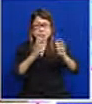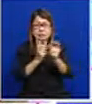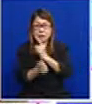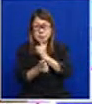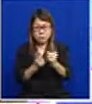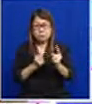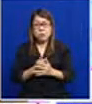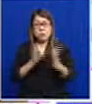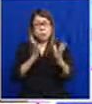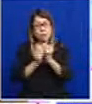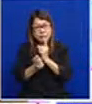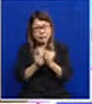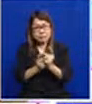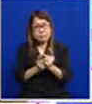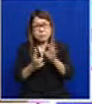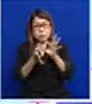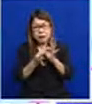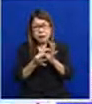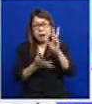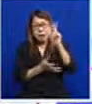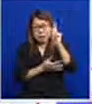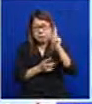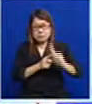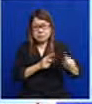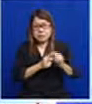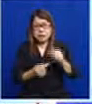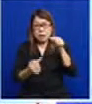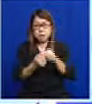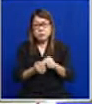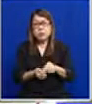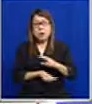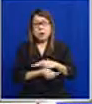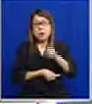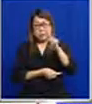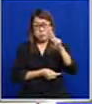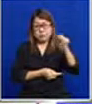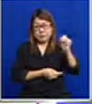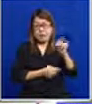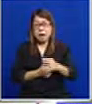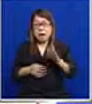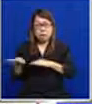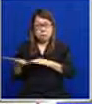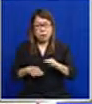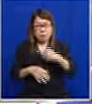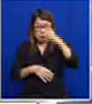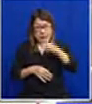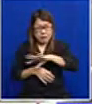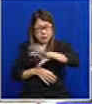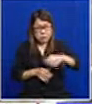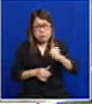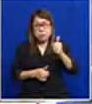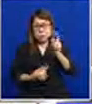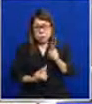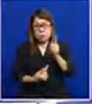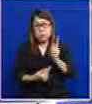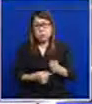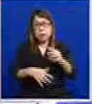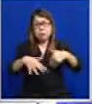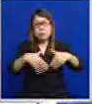าสตร์วัฒนธรรมและสื่อสารมวลชนในเวทียูเนสโกเพื่อเตรียมพร้อมสร้างคนไทยสู่การเป็นพลเมืองโลก